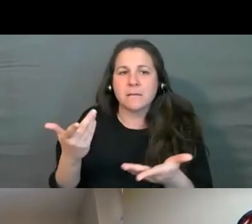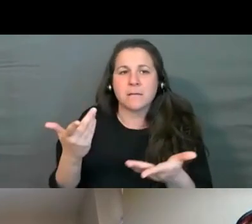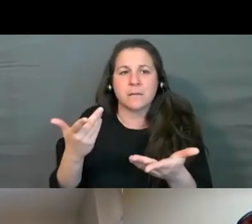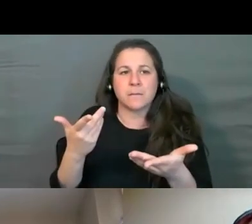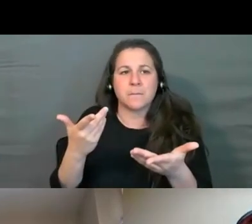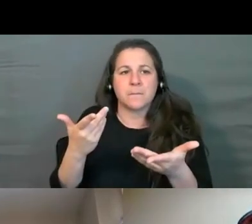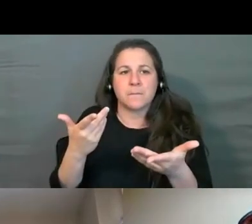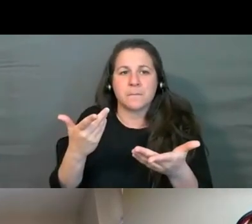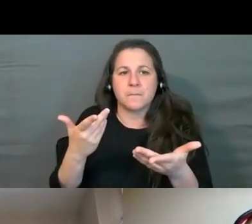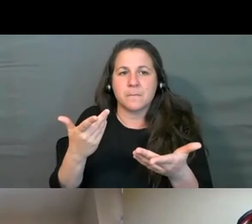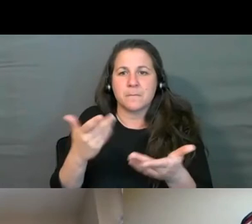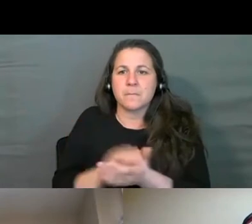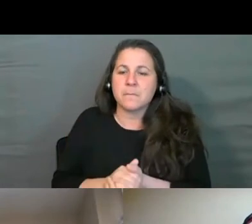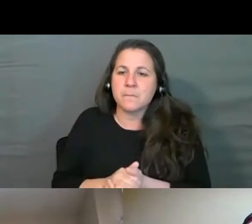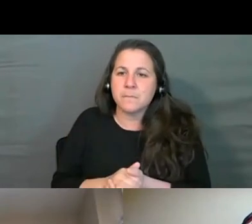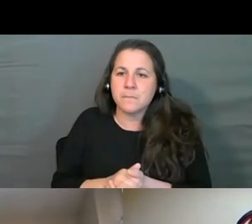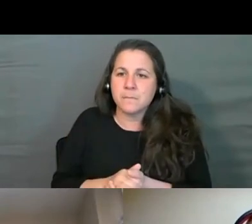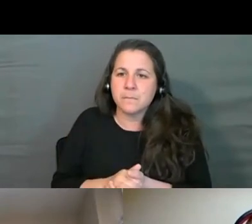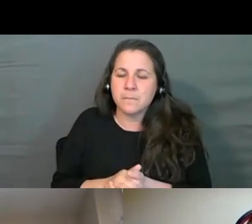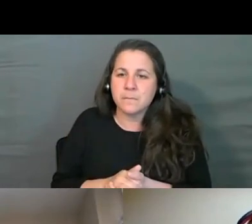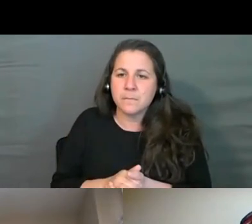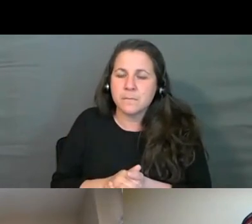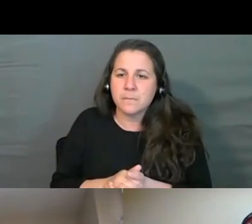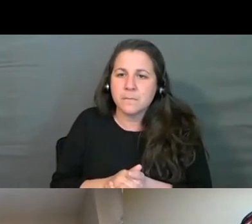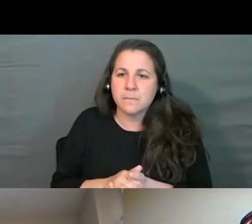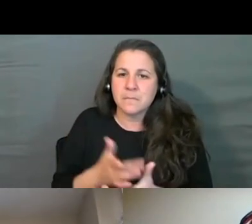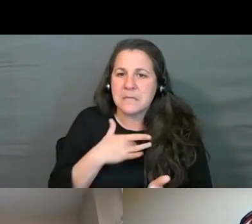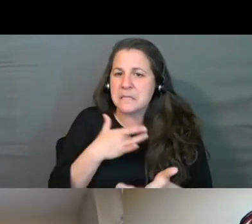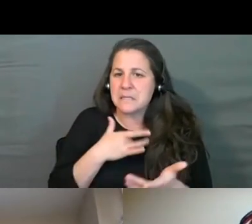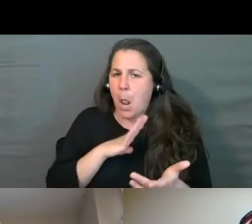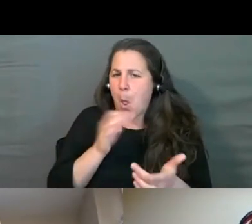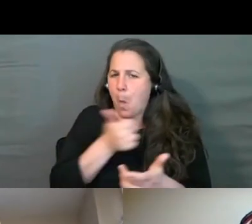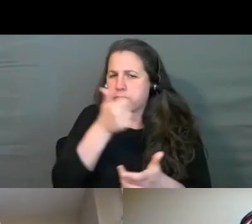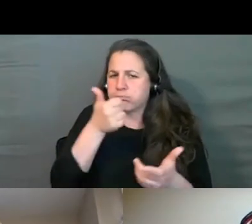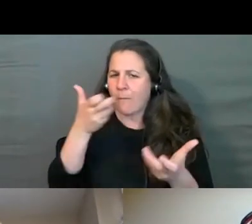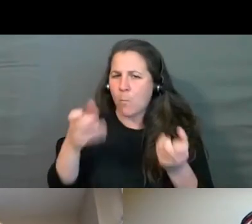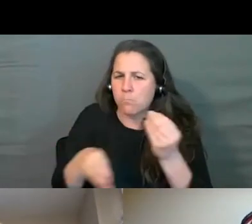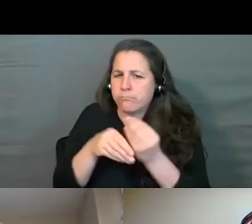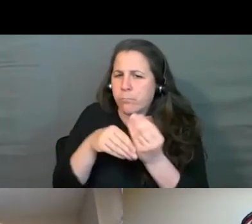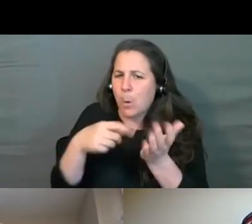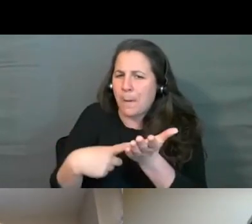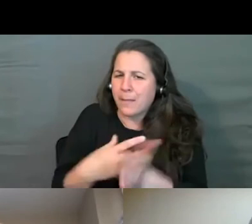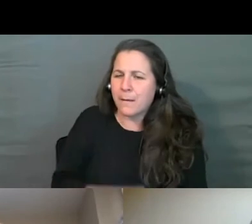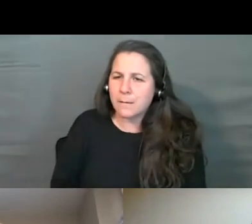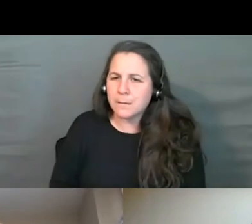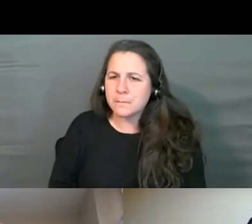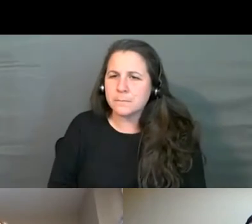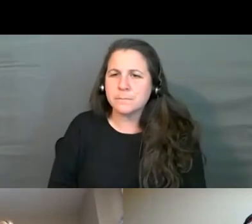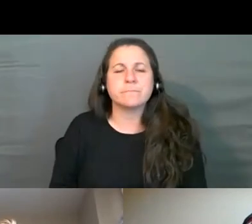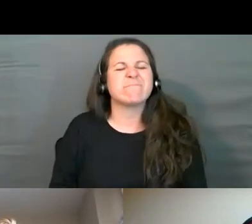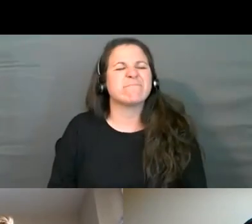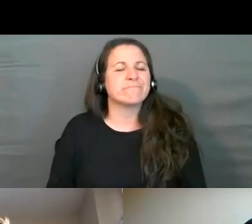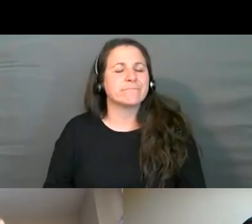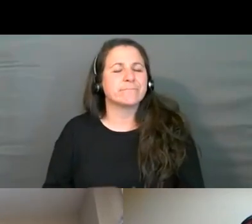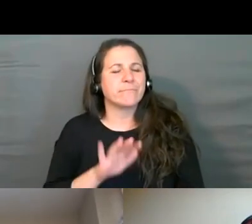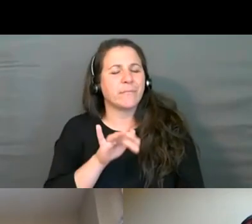travers les deux cas qu'on a déjà vus un peu avec Martin et Sylvain? Bien, c'est-à-dire que comme Martin disait,